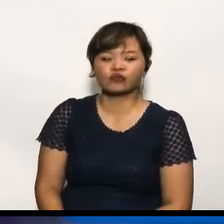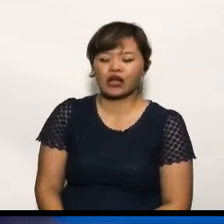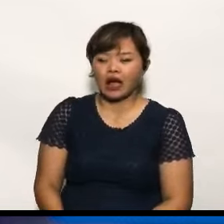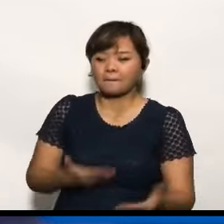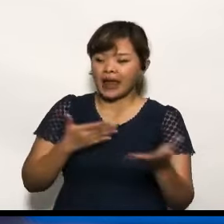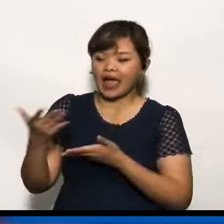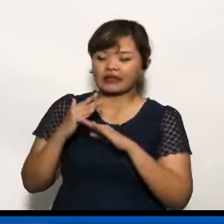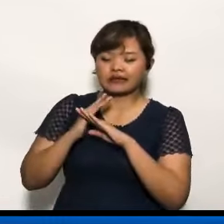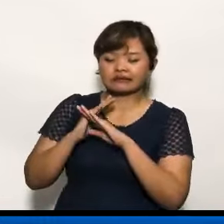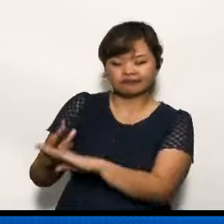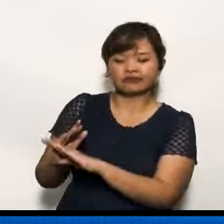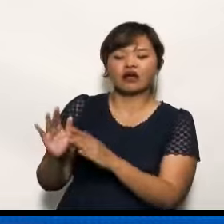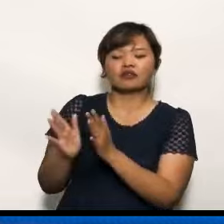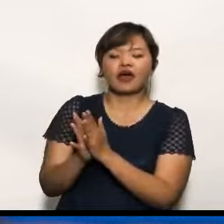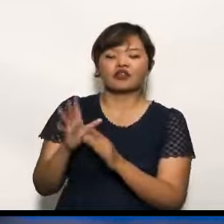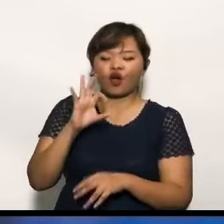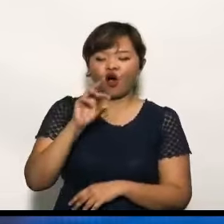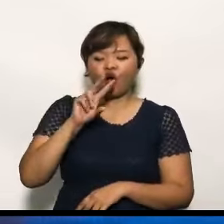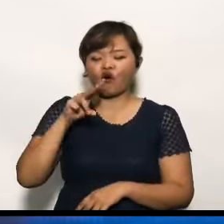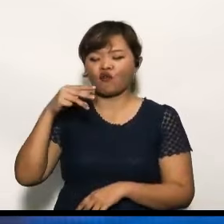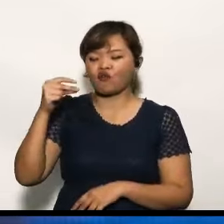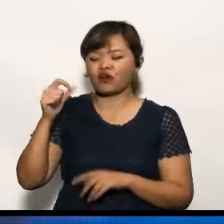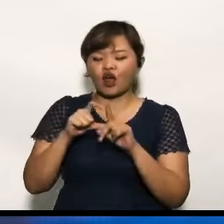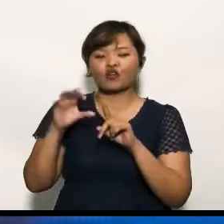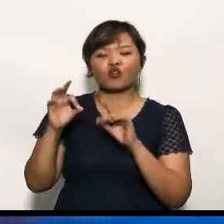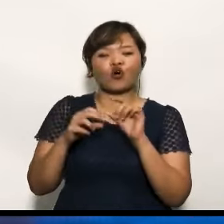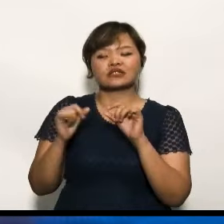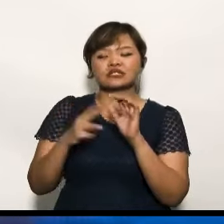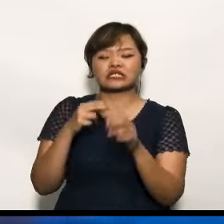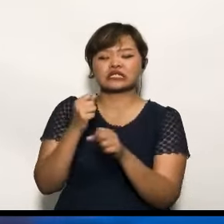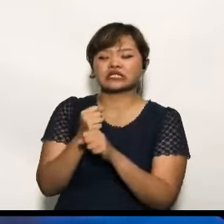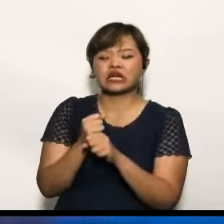Menolak serve, overdosis grow. Menjadi tukang kritik.